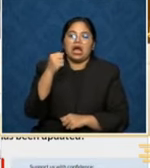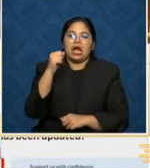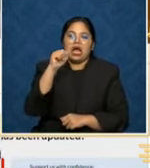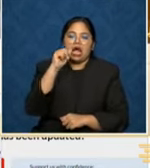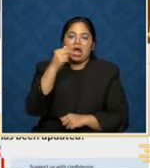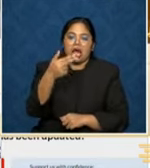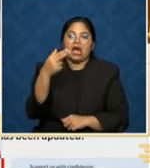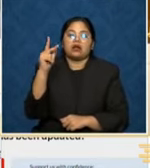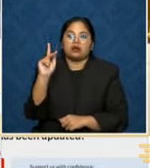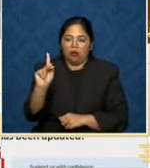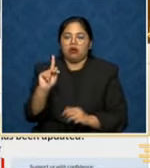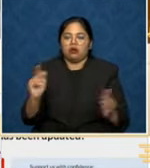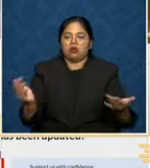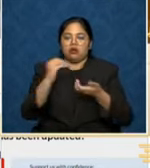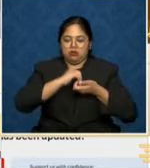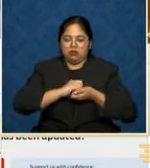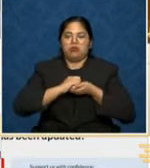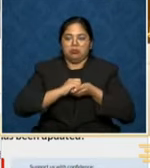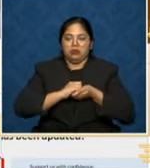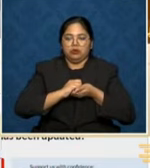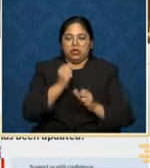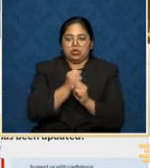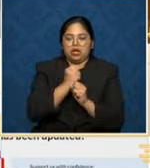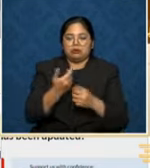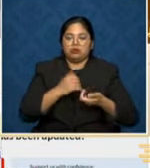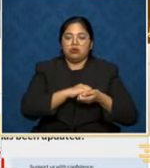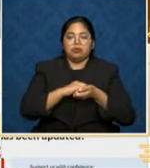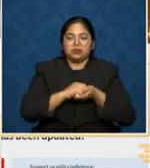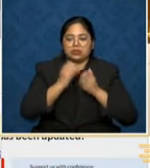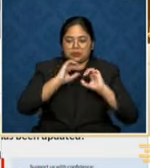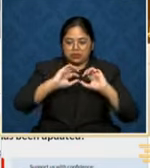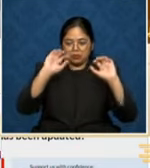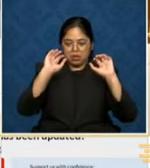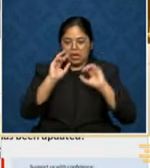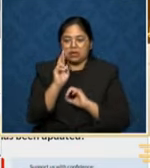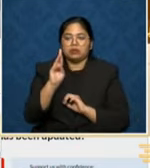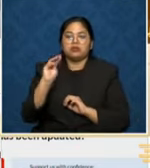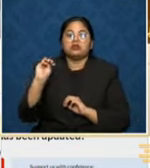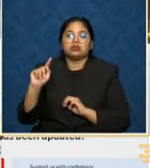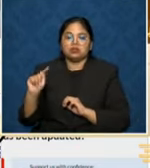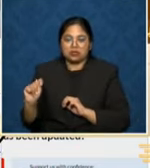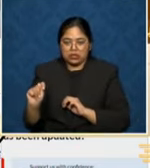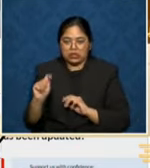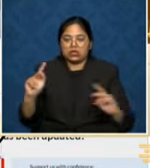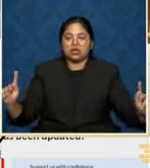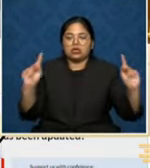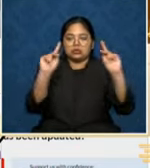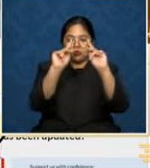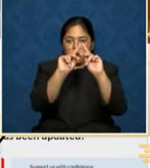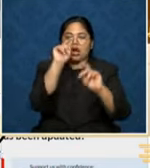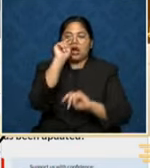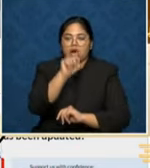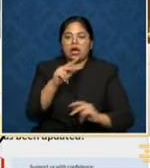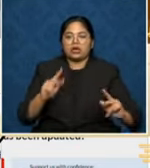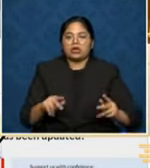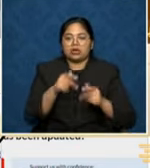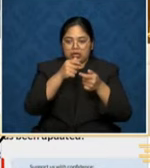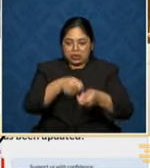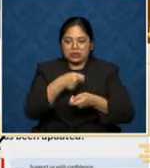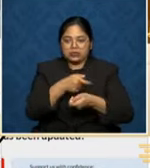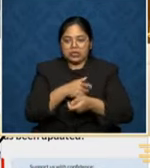อยู่เรากำลังทำกับรัฐบาลนะครับซึ่งท่านรัฐมนตรีท่านได้กำชับในเรื่องของกระทรวงเกษตรว่าเราพักหนี้แล้วระหว่างพักนะ